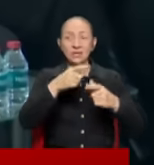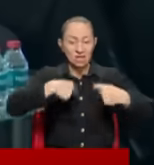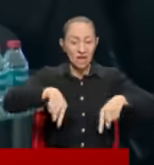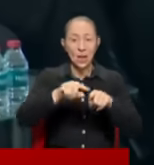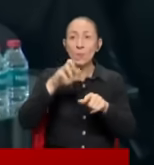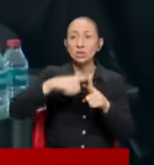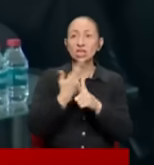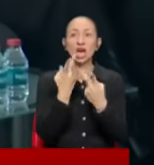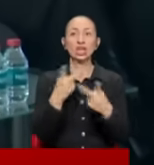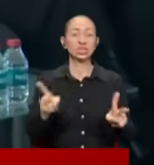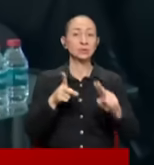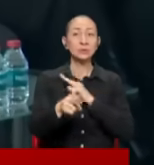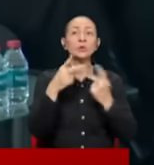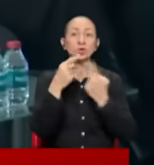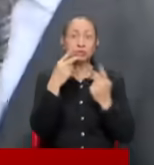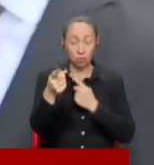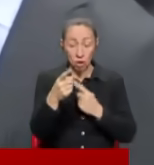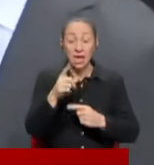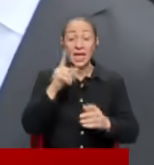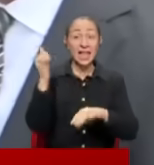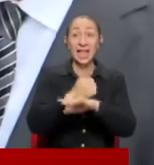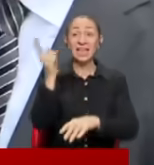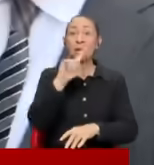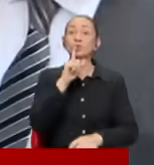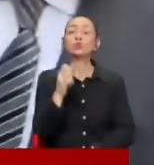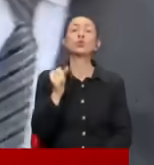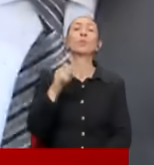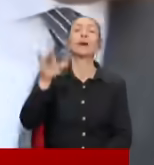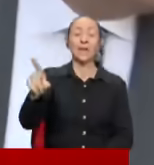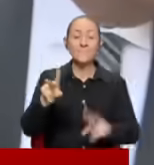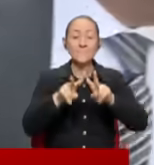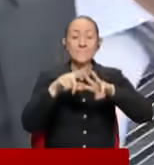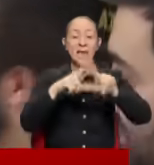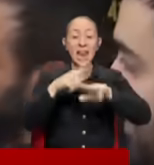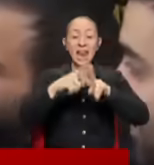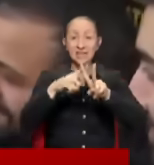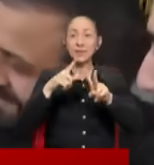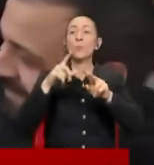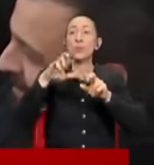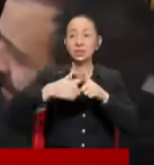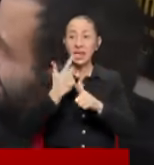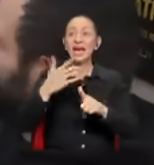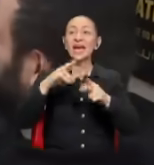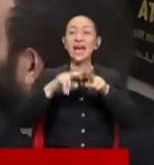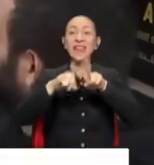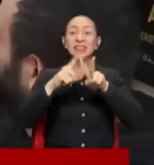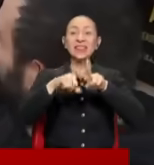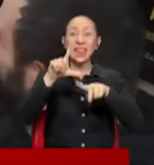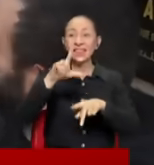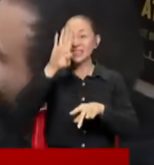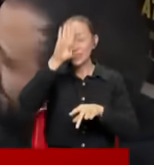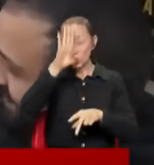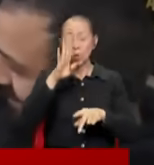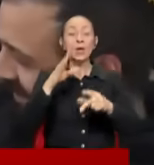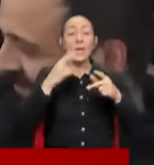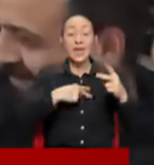açılış töreninde konuştu. İktidarı sözünü tutmamakla eleştirdi. Melen Projesi ve Kanal İstanbul, yerel seçim öncesi